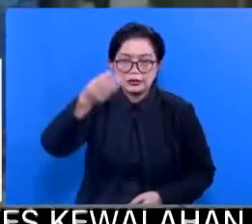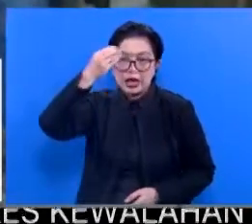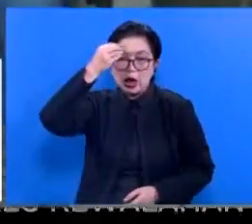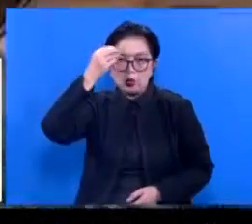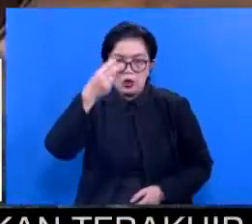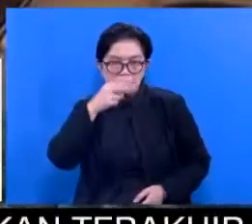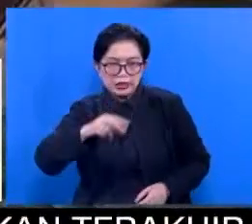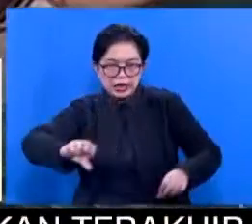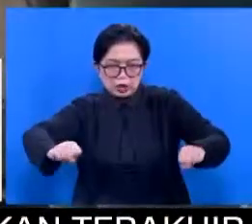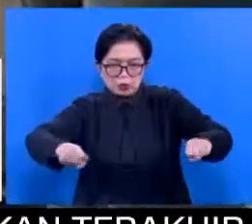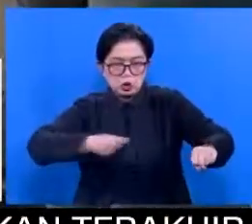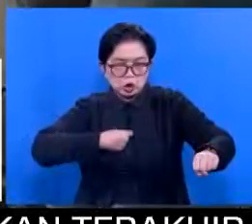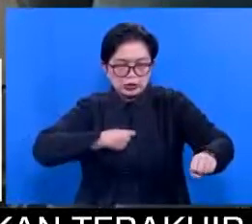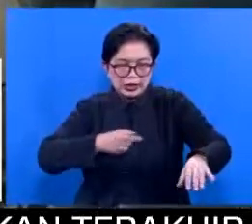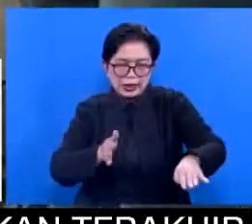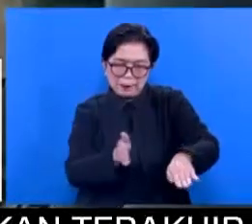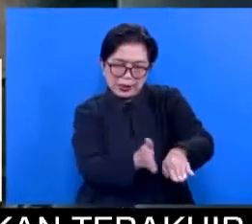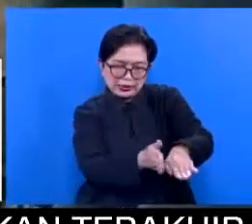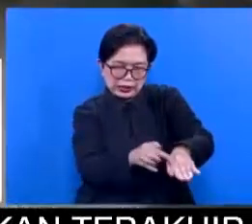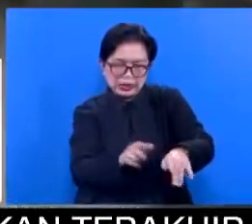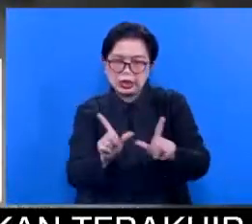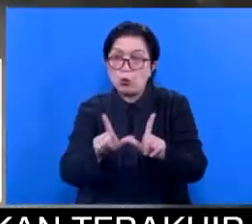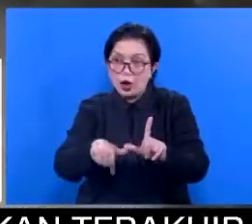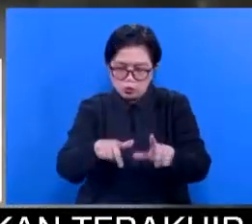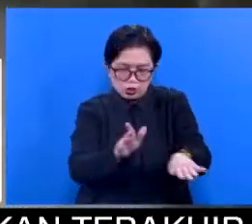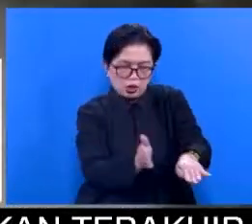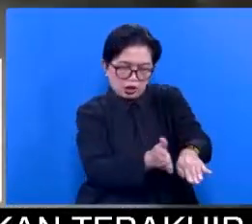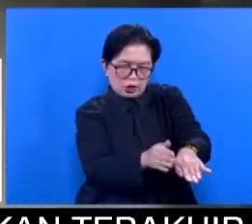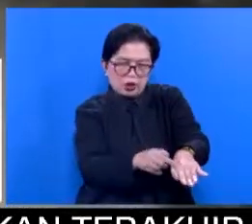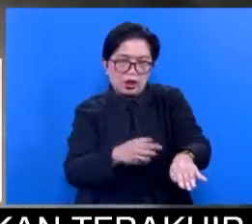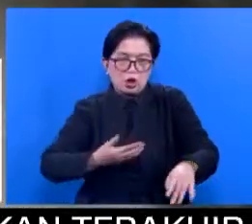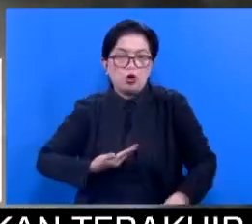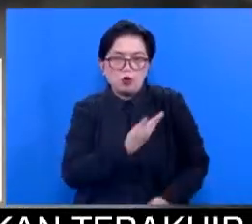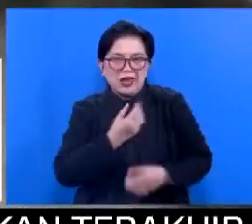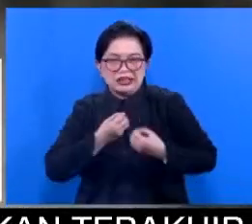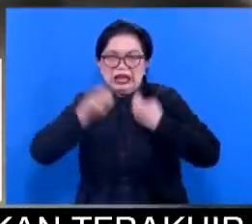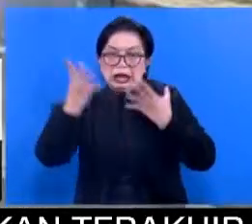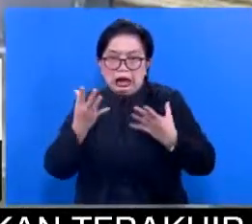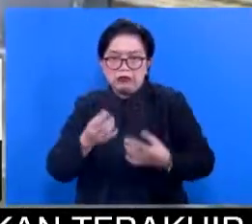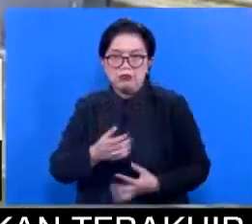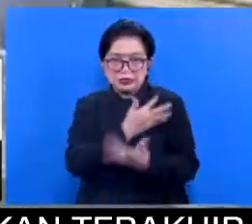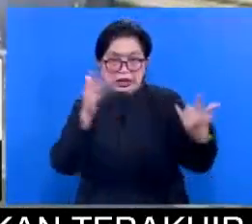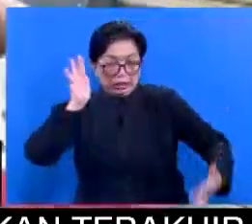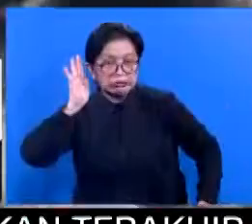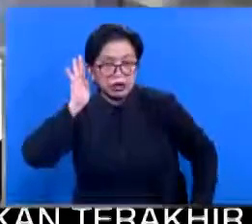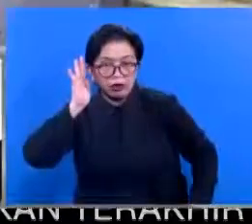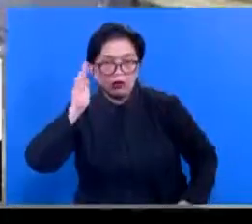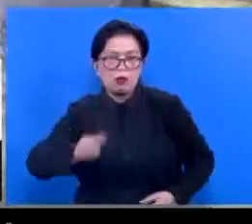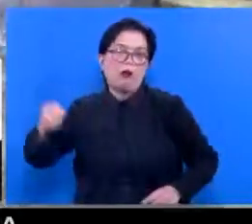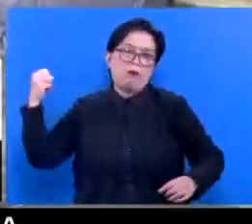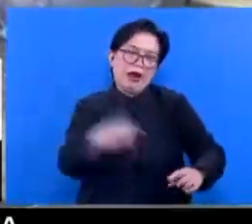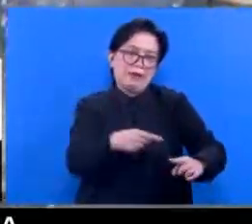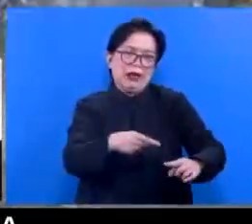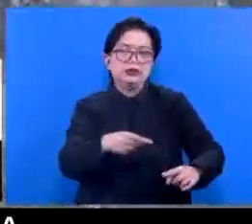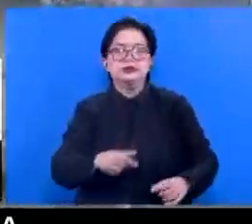yang parkir di depan warung. Korban yang berteriak membuat massa berdatangan dan langsung menghakimi pelaku yang sudah terkepung.